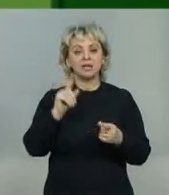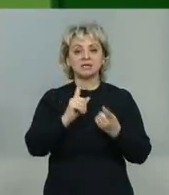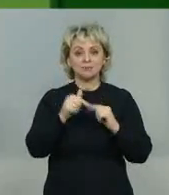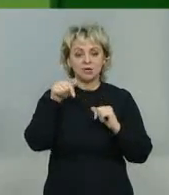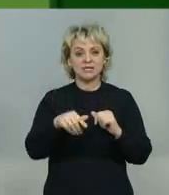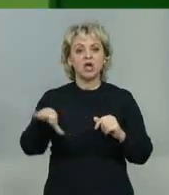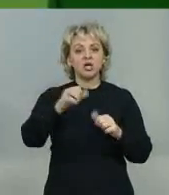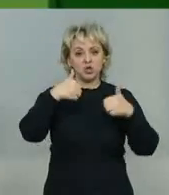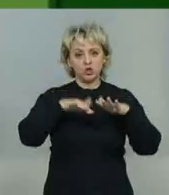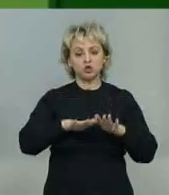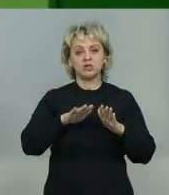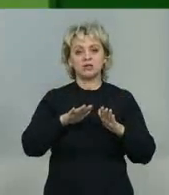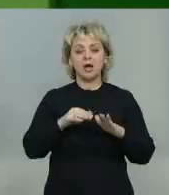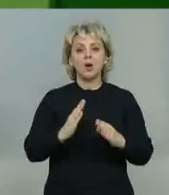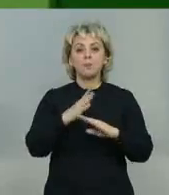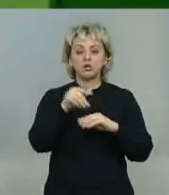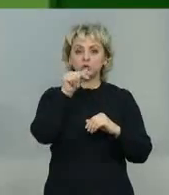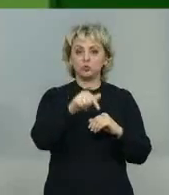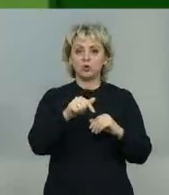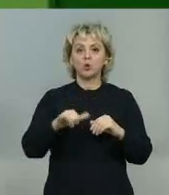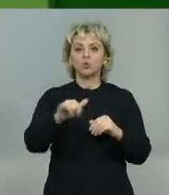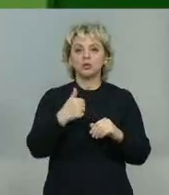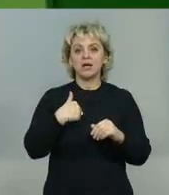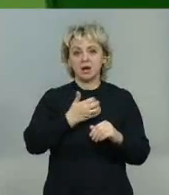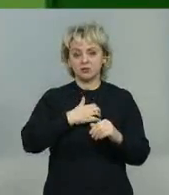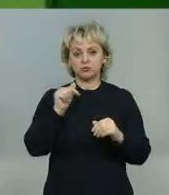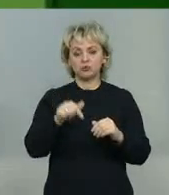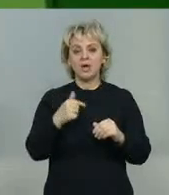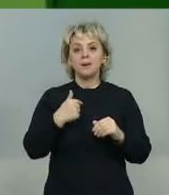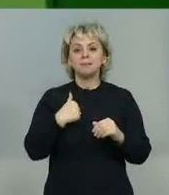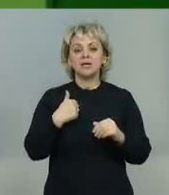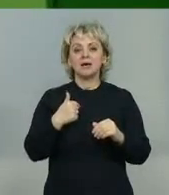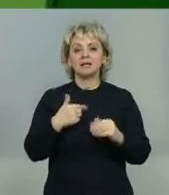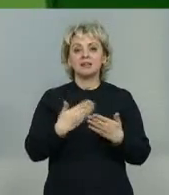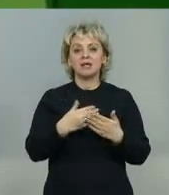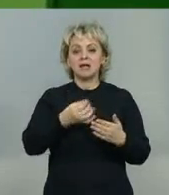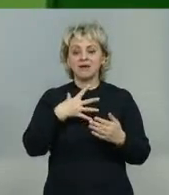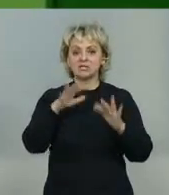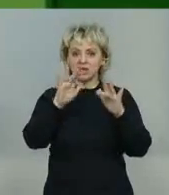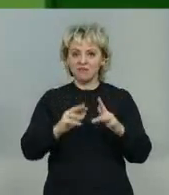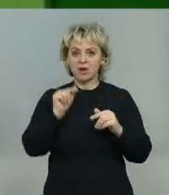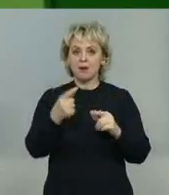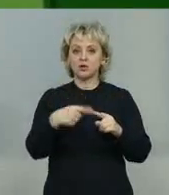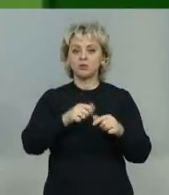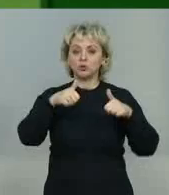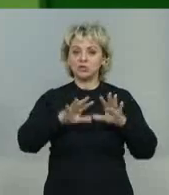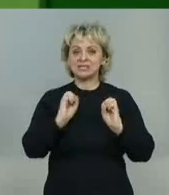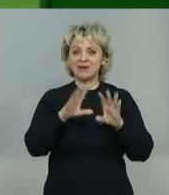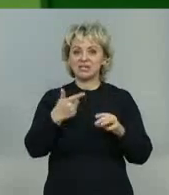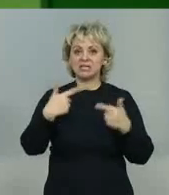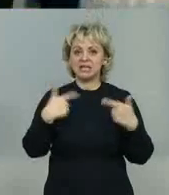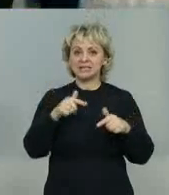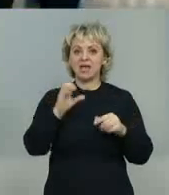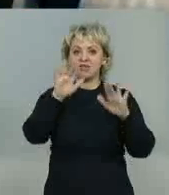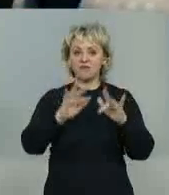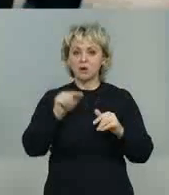и решила все-таки пойти туда, куда душа лежит. Но мне на данный момент нравится информатика, поэтому решила сдать ЕГЭ по